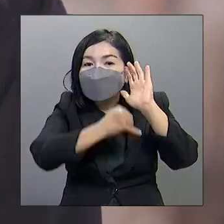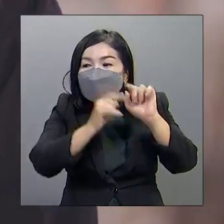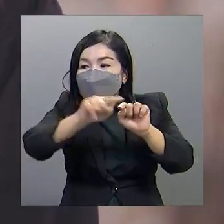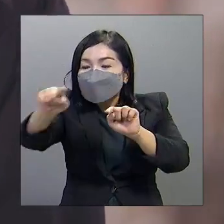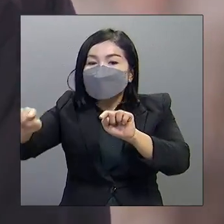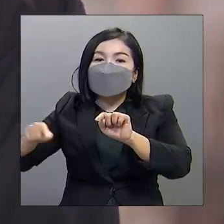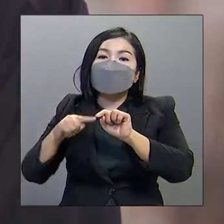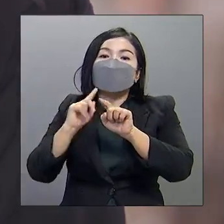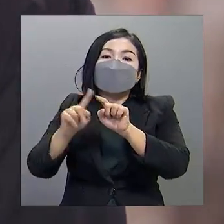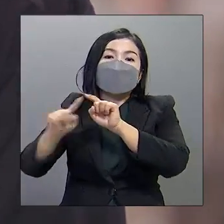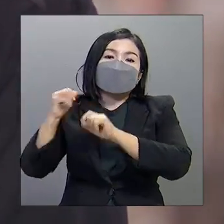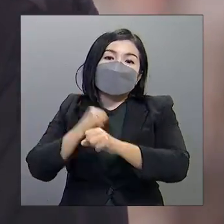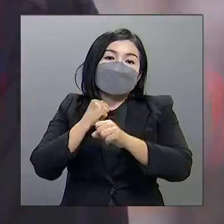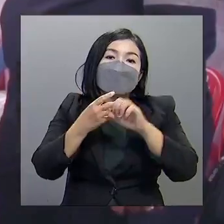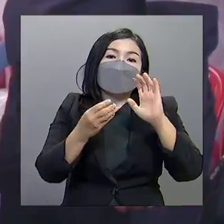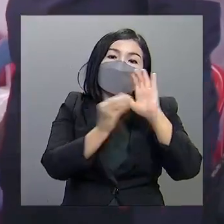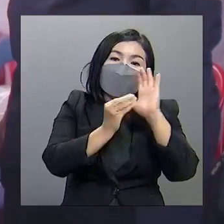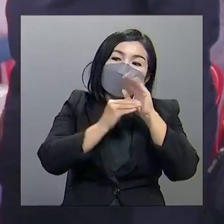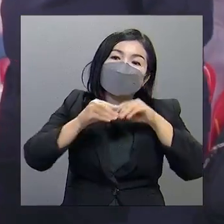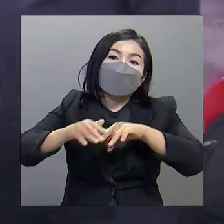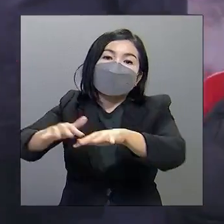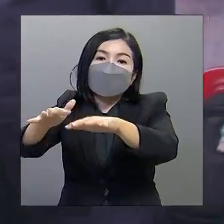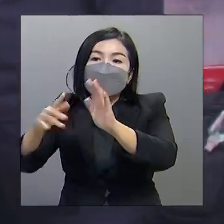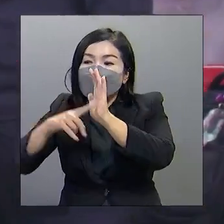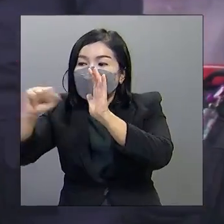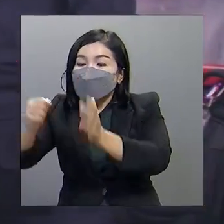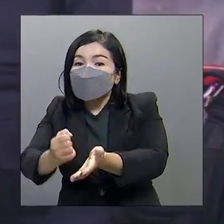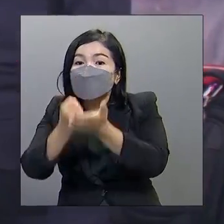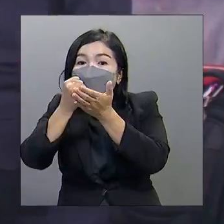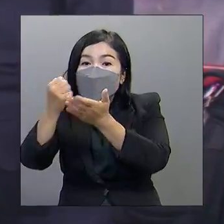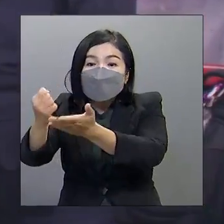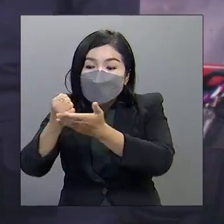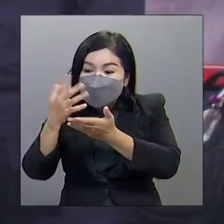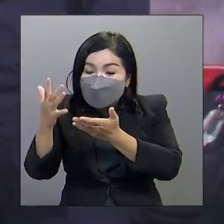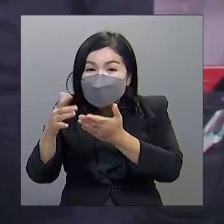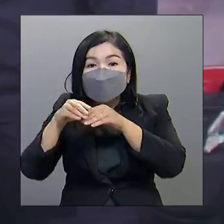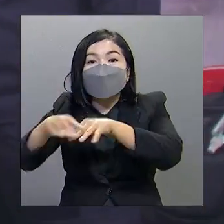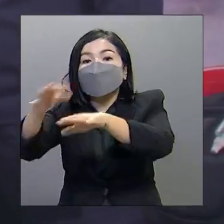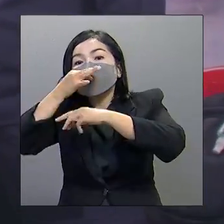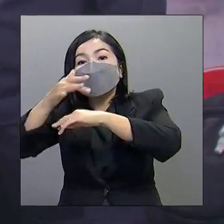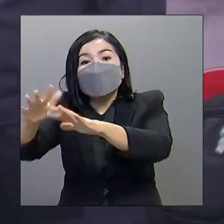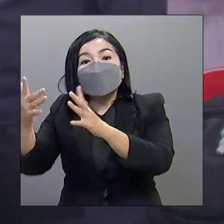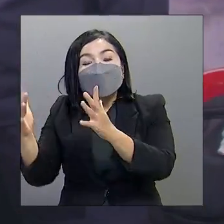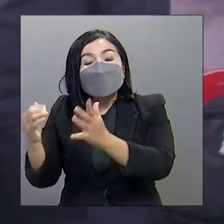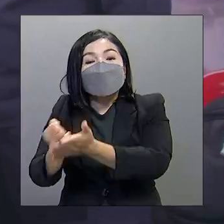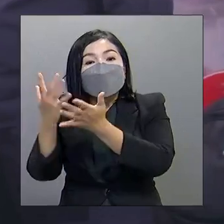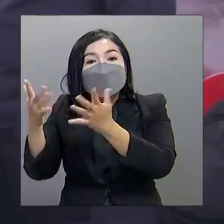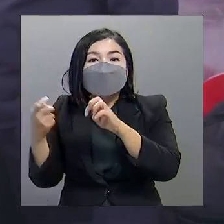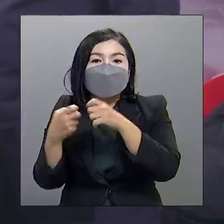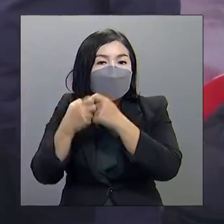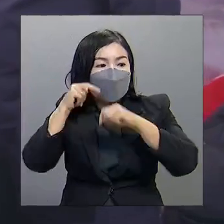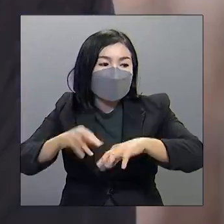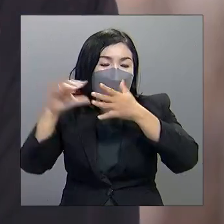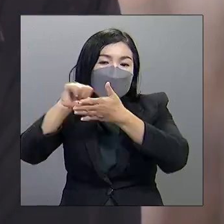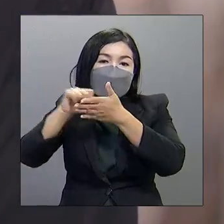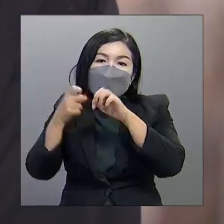มกันเนาะปทม.ส่งน้ำออกไปถ้าสมุทรปราการไม่ช่วยในการที่จะลำเลียงน้ำออกทะเลก็จะทำให้ปัญหานี้ไม่ได้รับการแก้